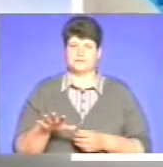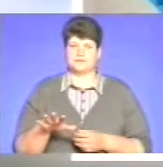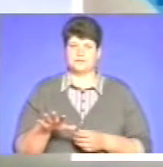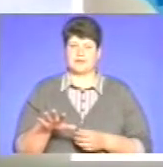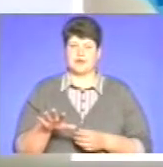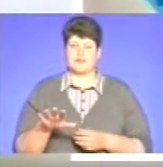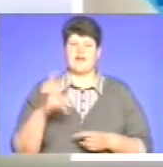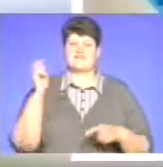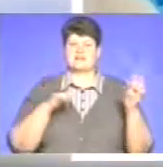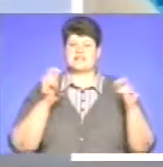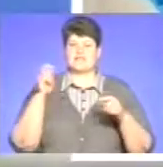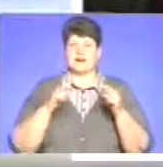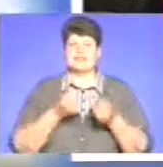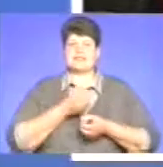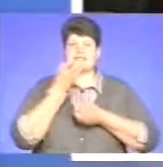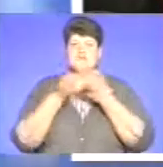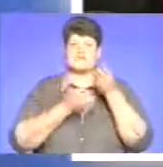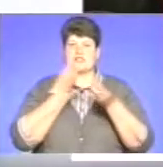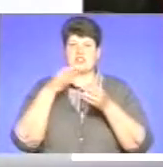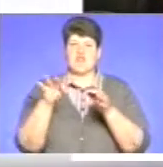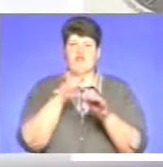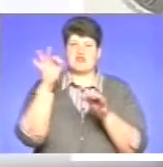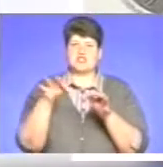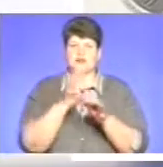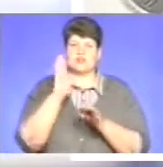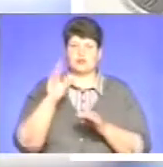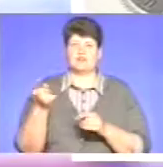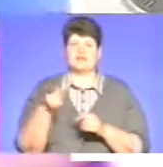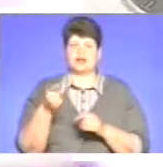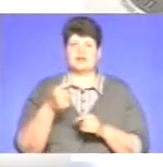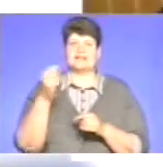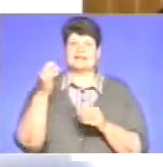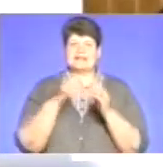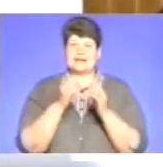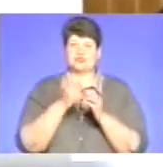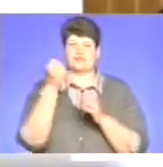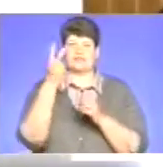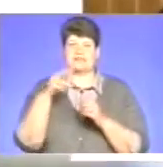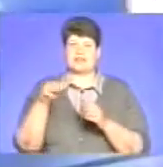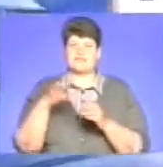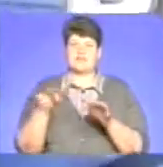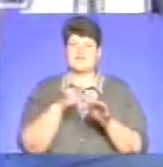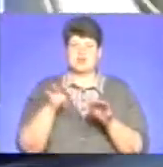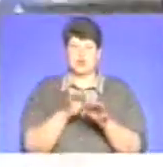фестивалі «Цвіт вишиванки», який відбудеться у Тернополі 10-12 травня, вишують рушник єдності.